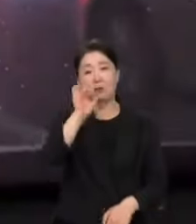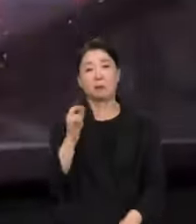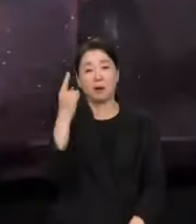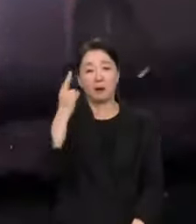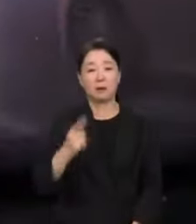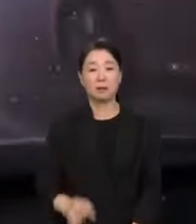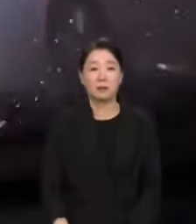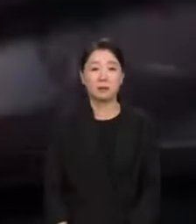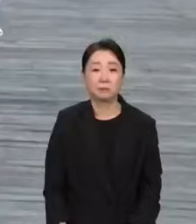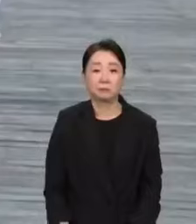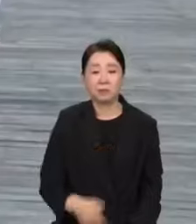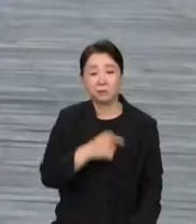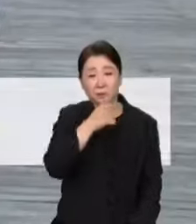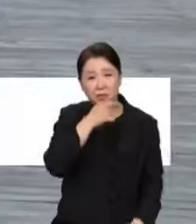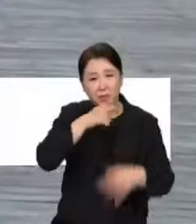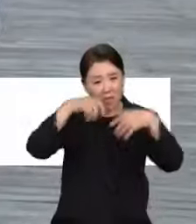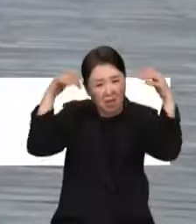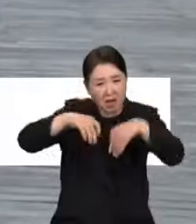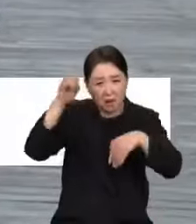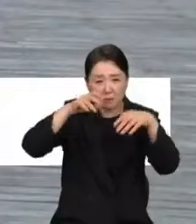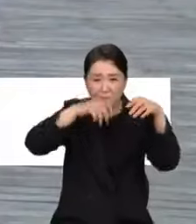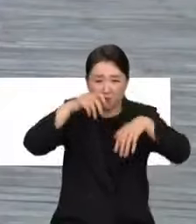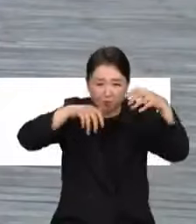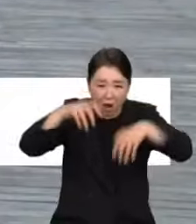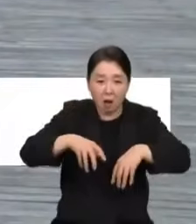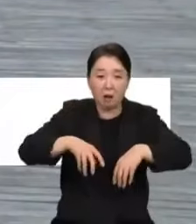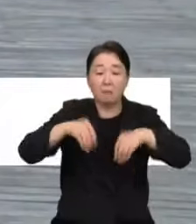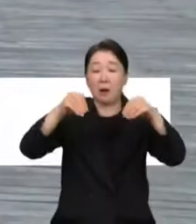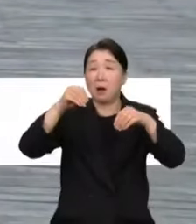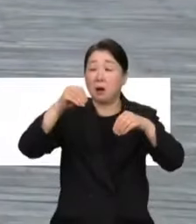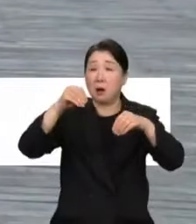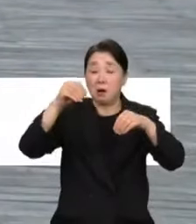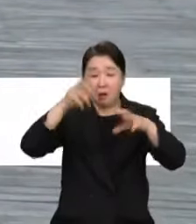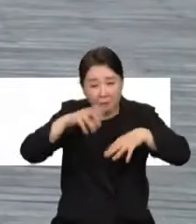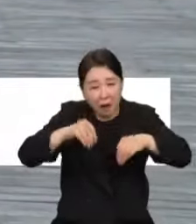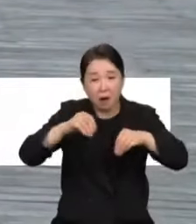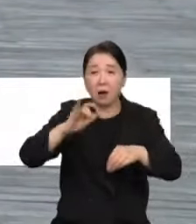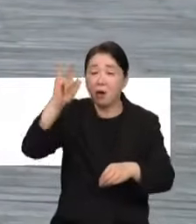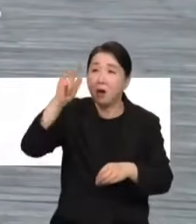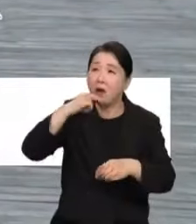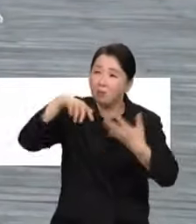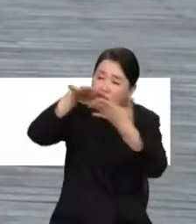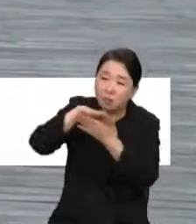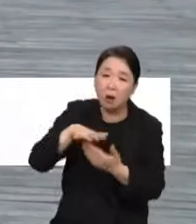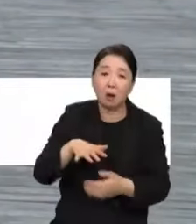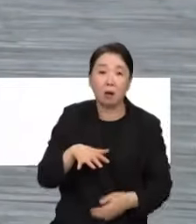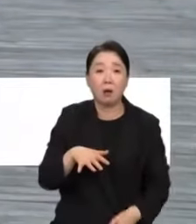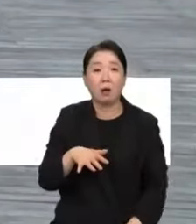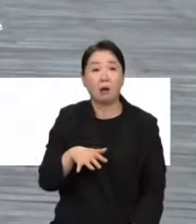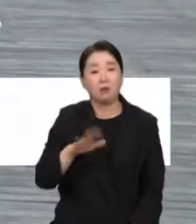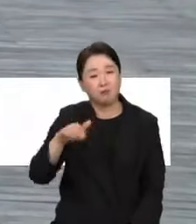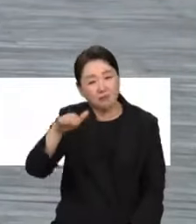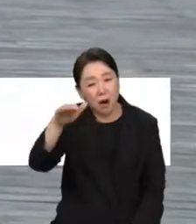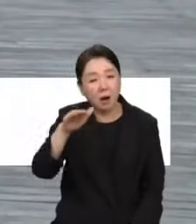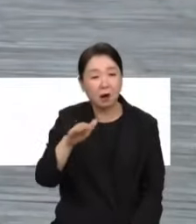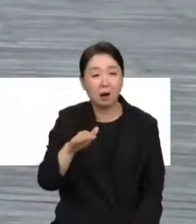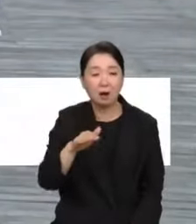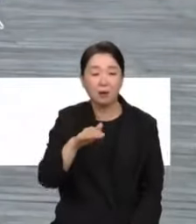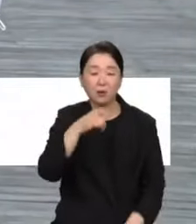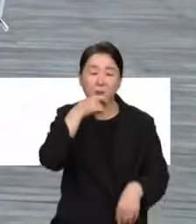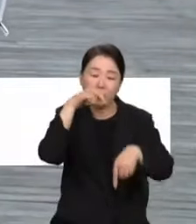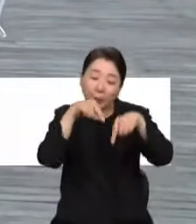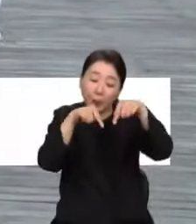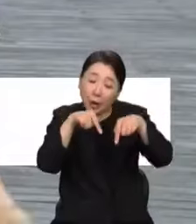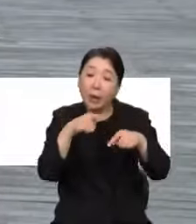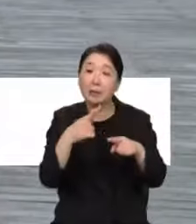상입니다 비가 뭐 갑자기 왔다가 막 해떴다가 또 흐렸다가 막 응 또 이렇게 이슬비 같이